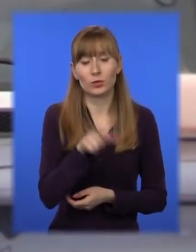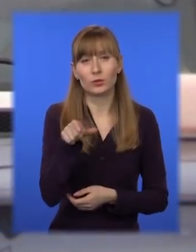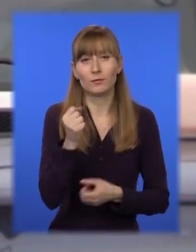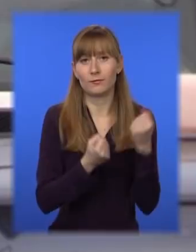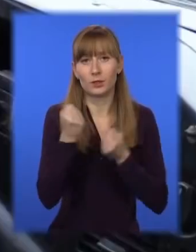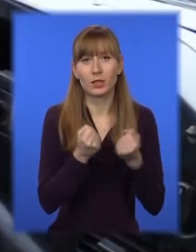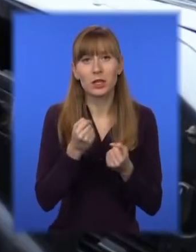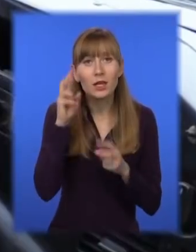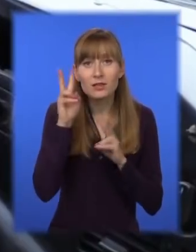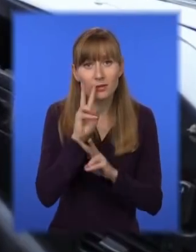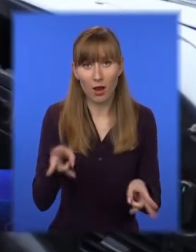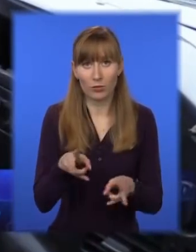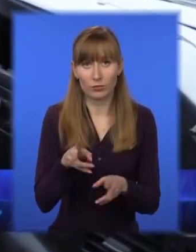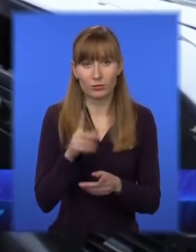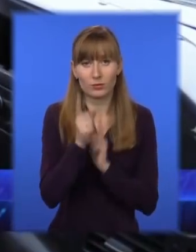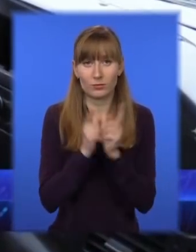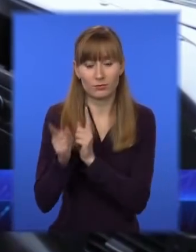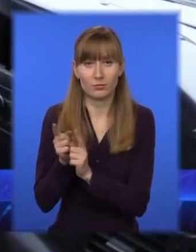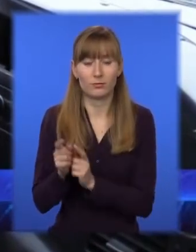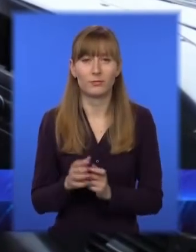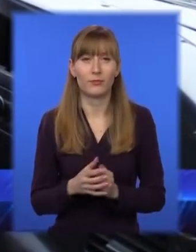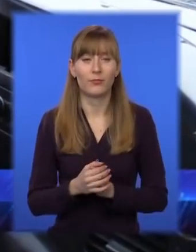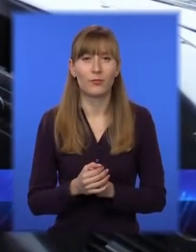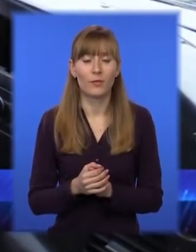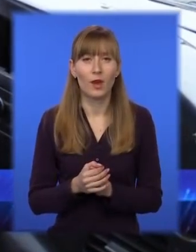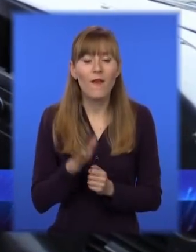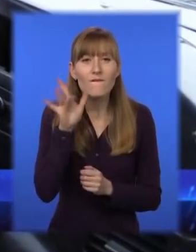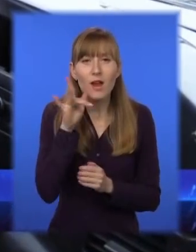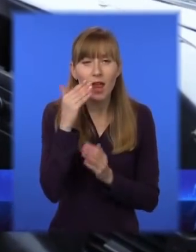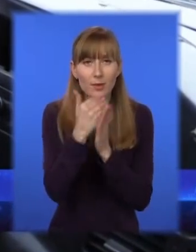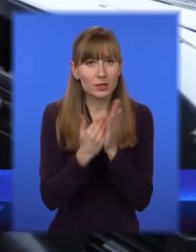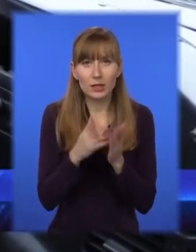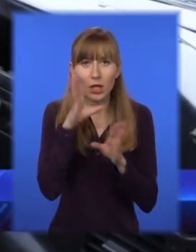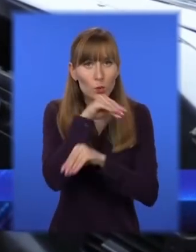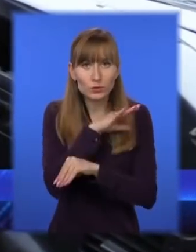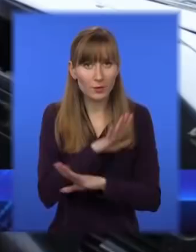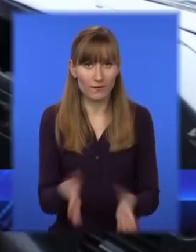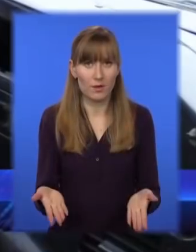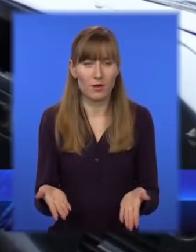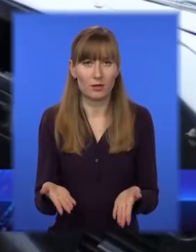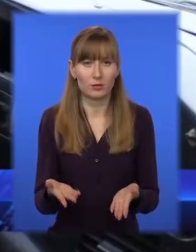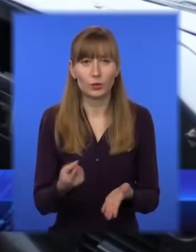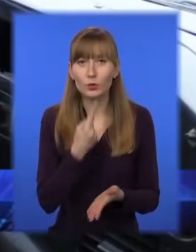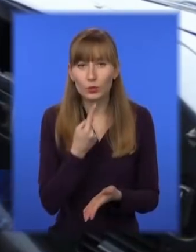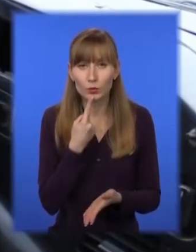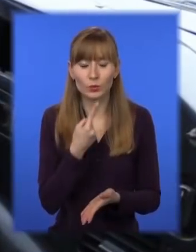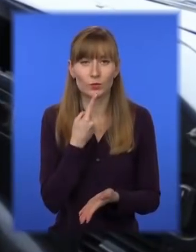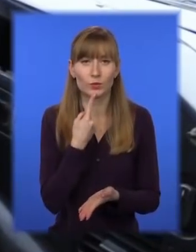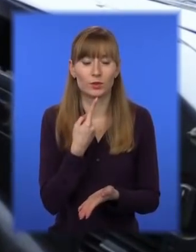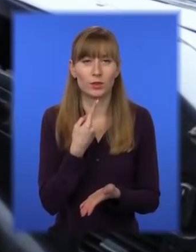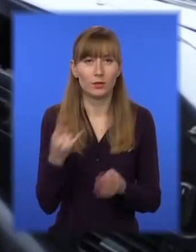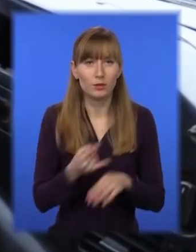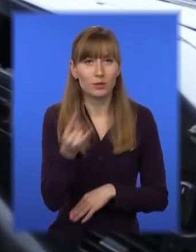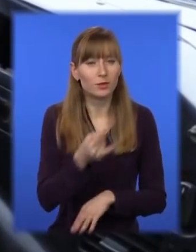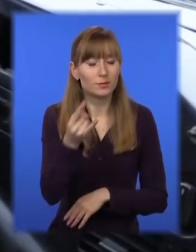ця новація. Не везде встигаєш по часу їхати. Виходить, тяжко в